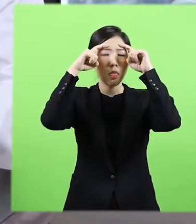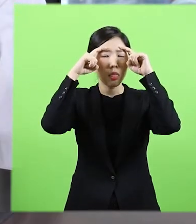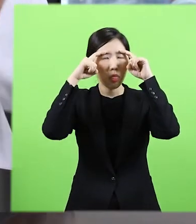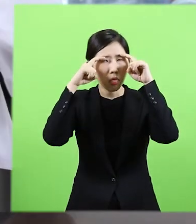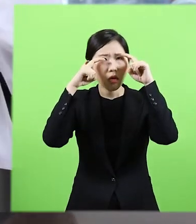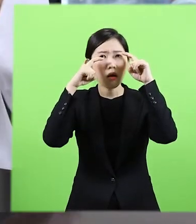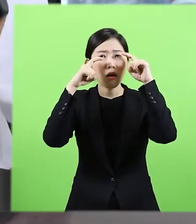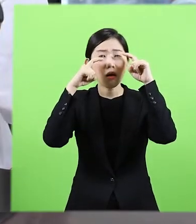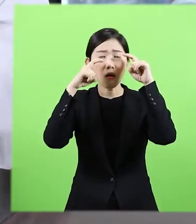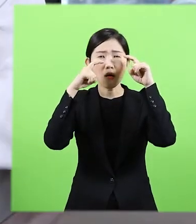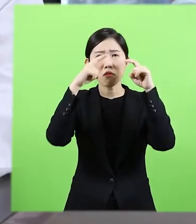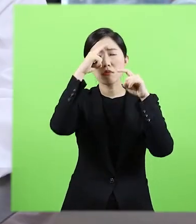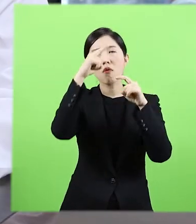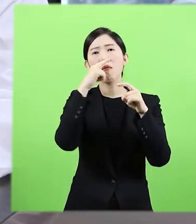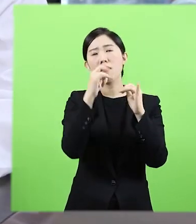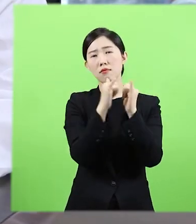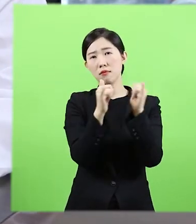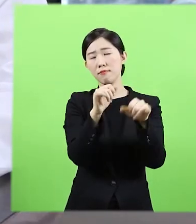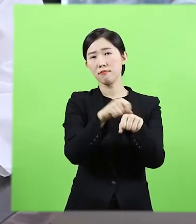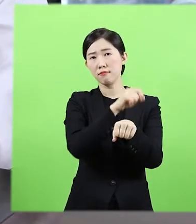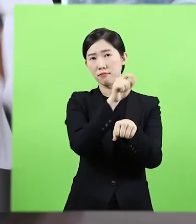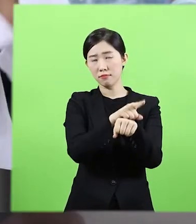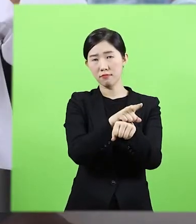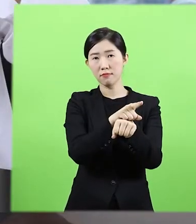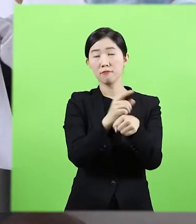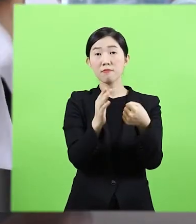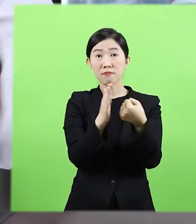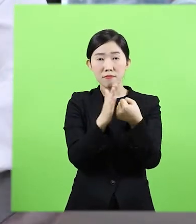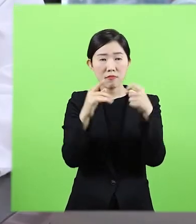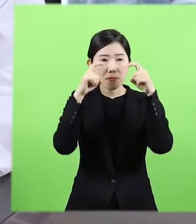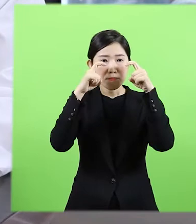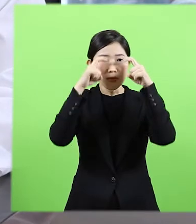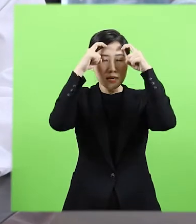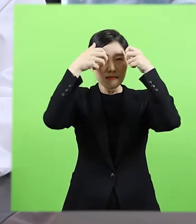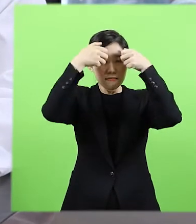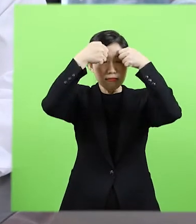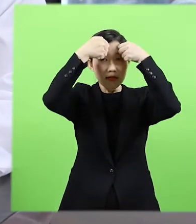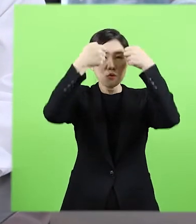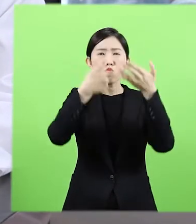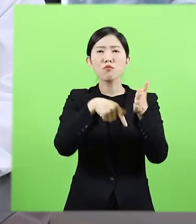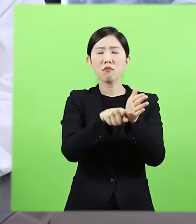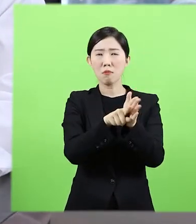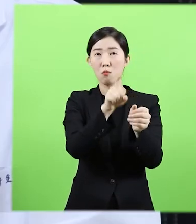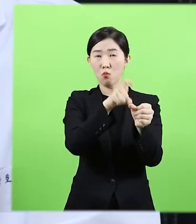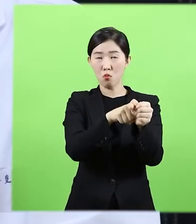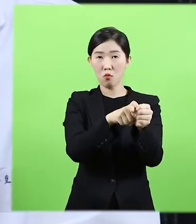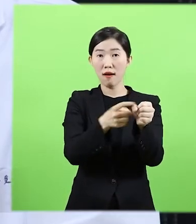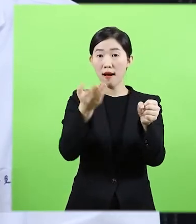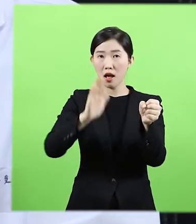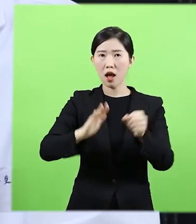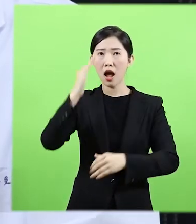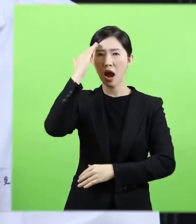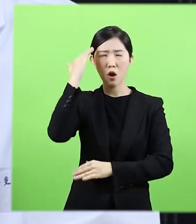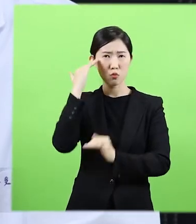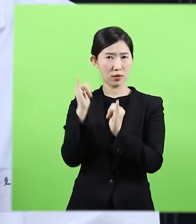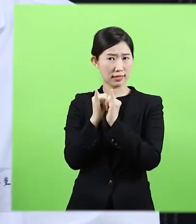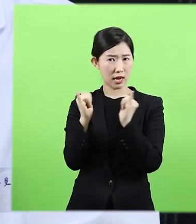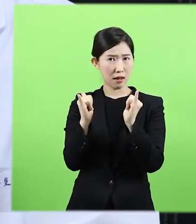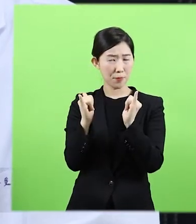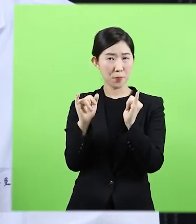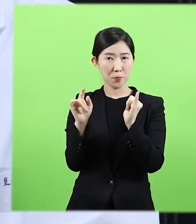들어가면서 밑으로 이렇게 처져 내려오는 경우에 눈썹을 들어올리기 위해서 만들어진 수술인데, 우리나라 사람들은